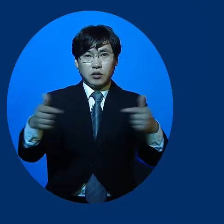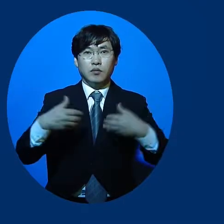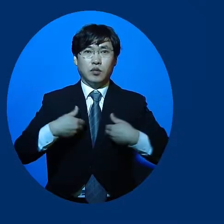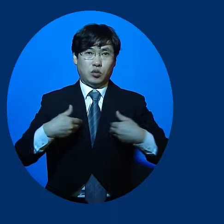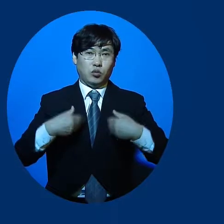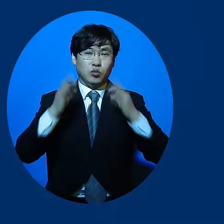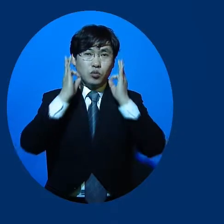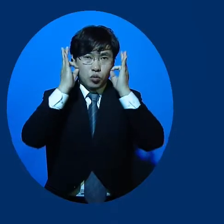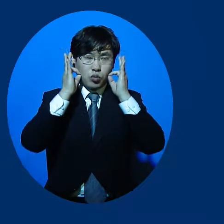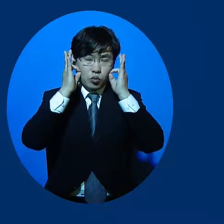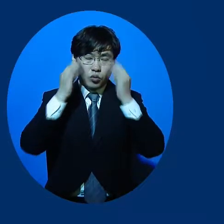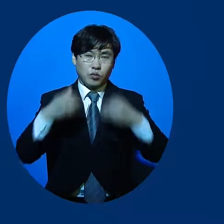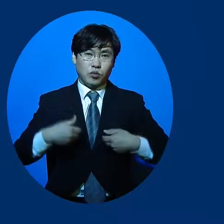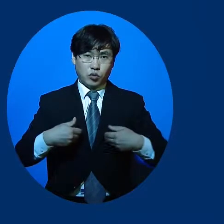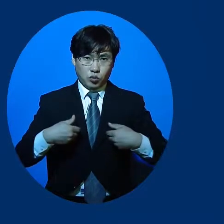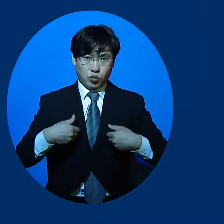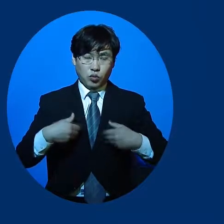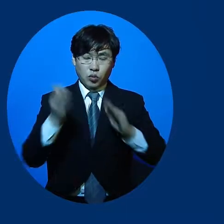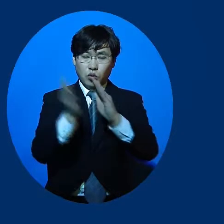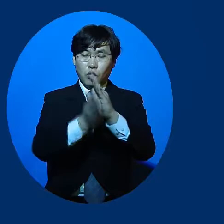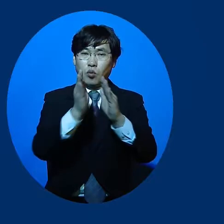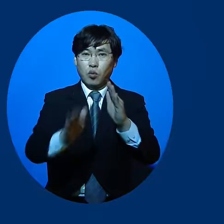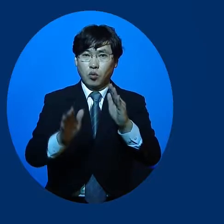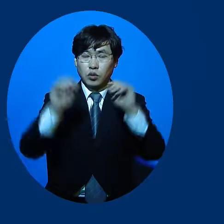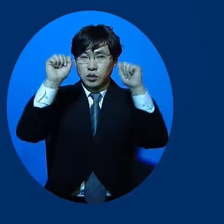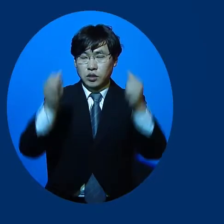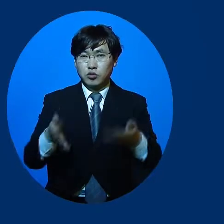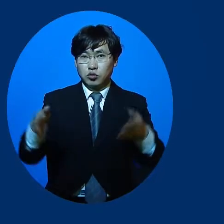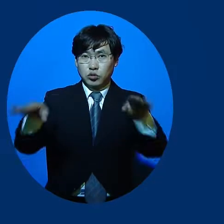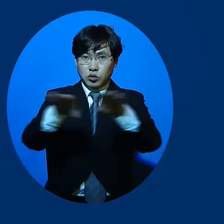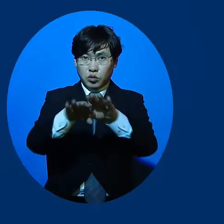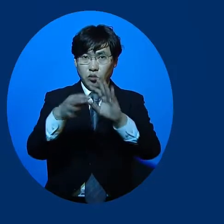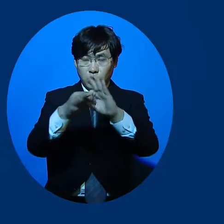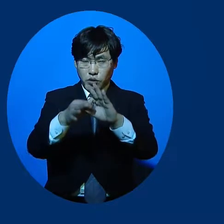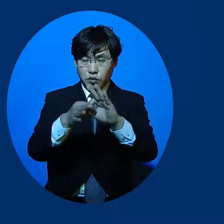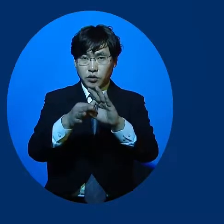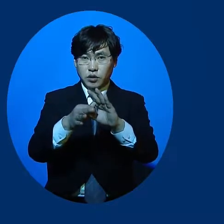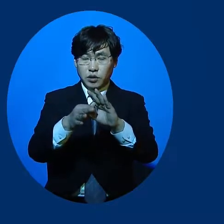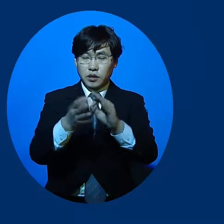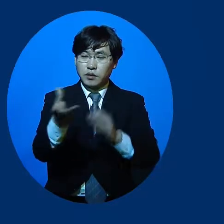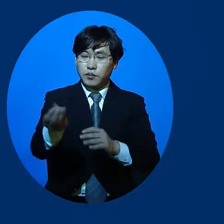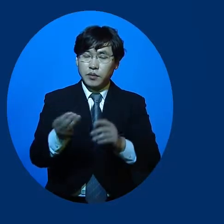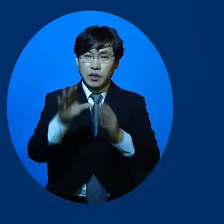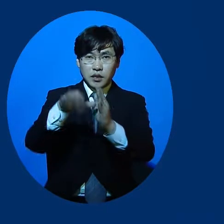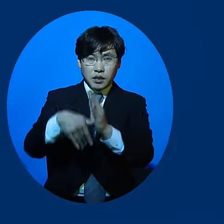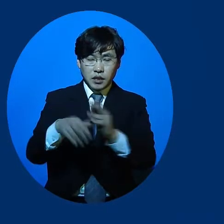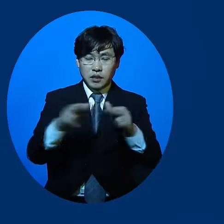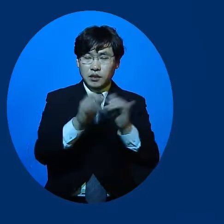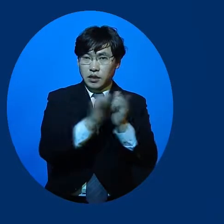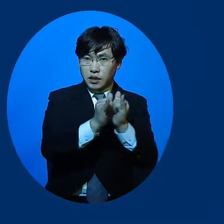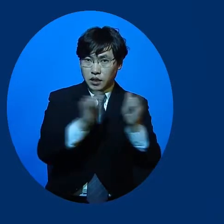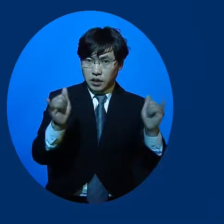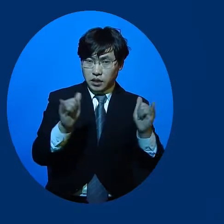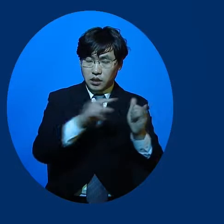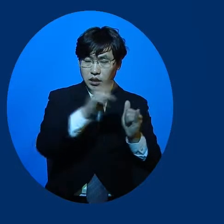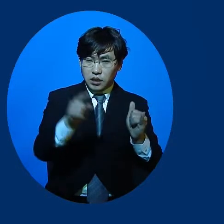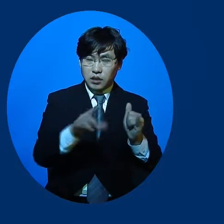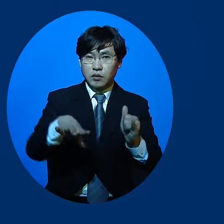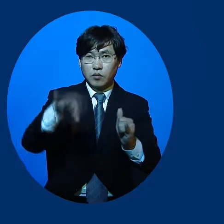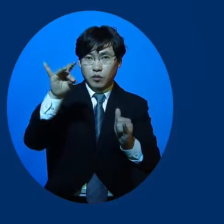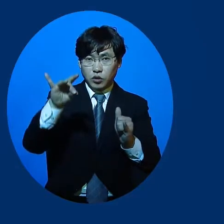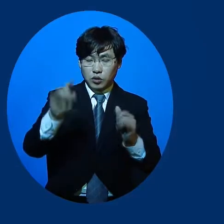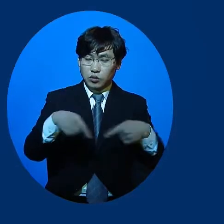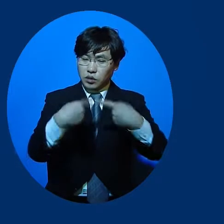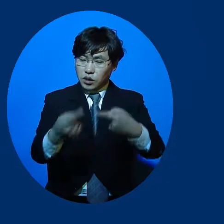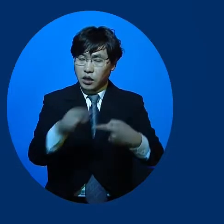필요하며 공공체육시설 이용 예약 및 대관 시에 장애인 및 장애인체육 동호회